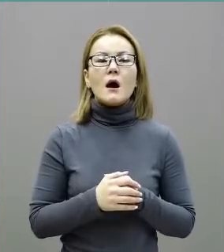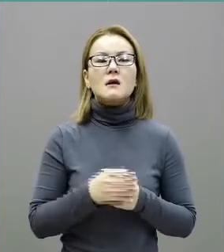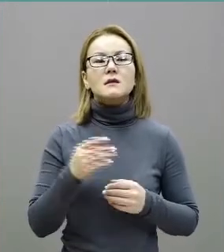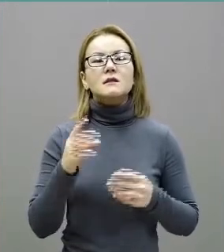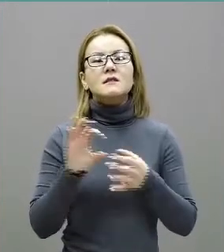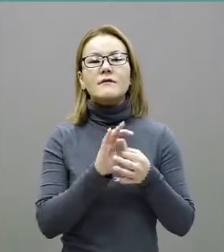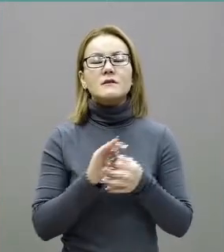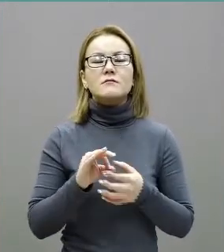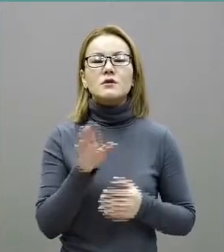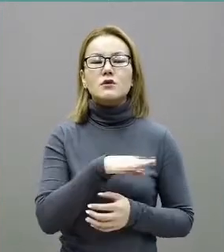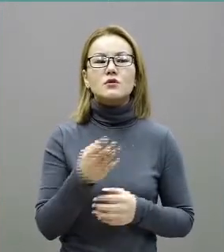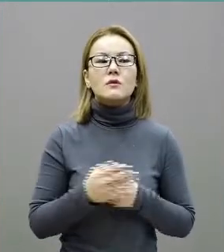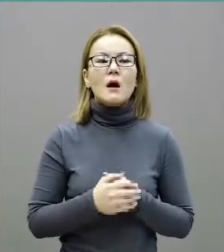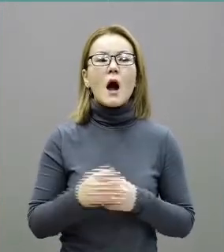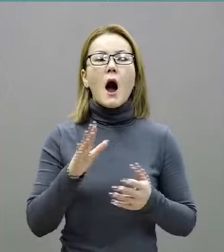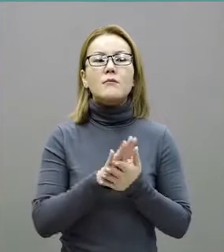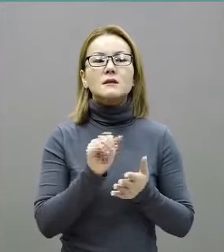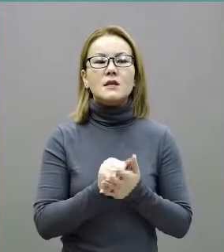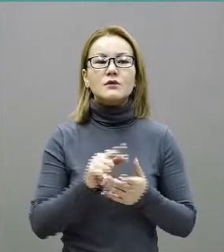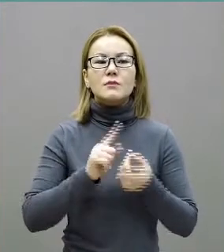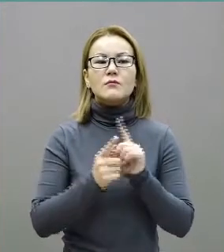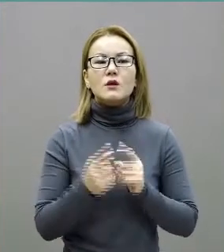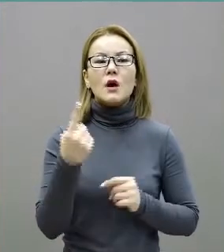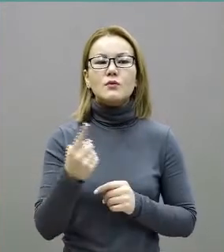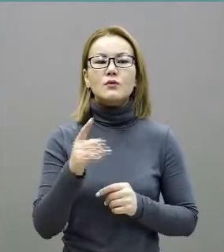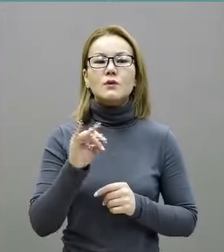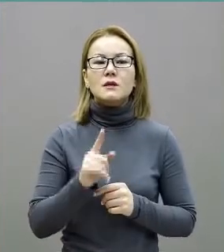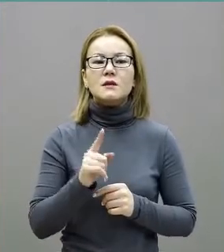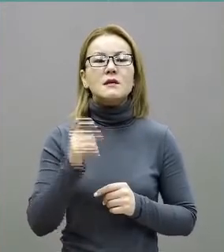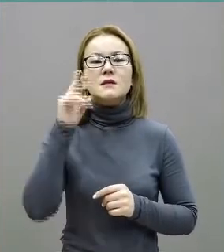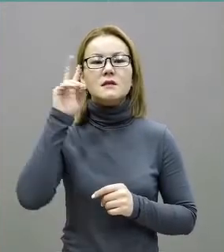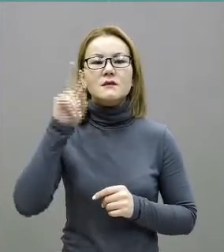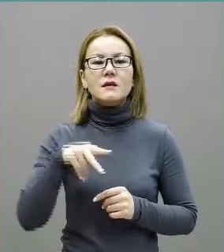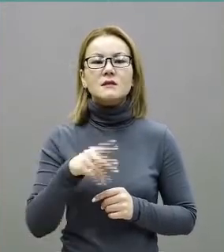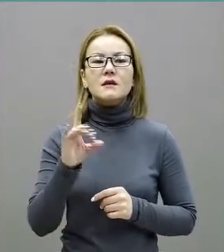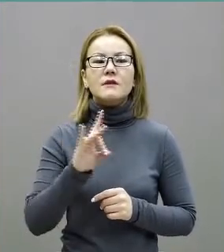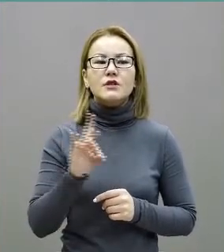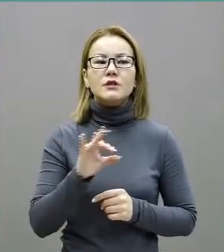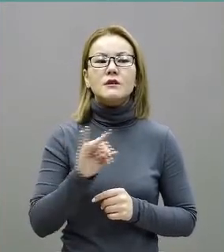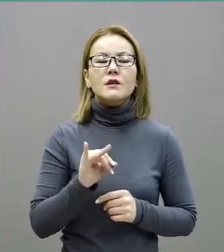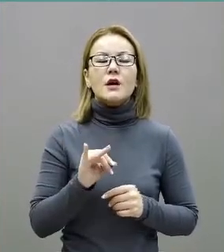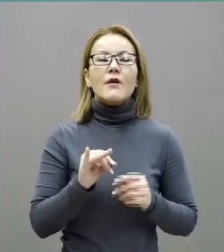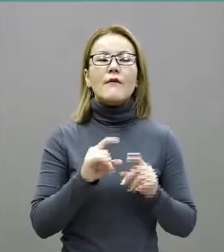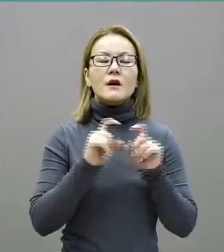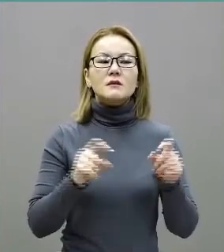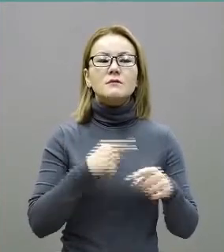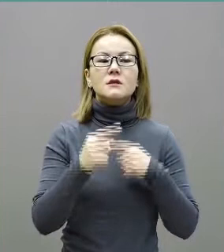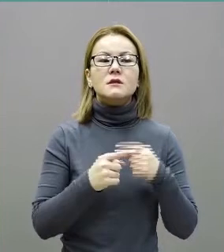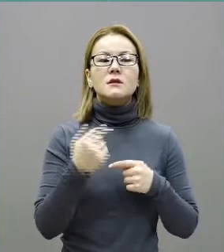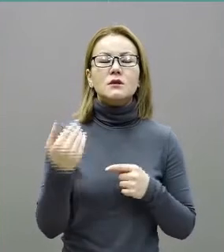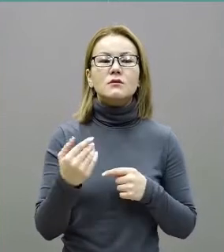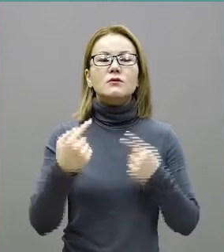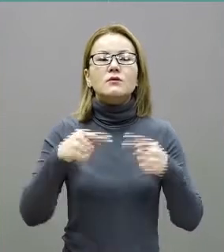обозначить переменную одну из неизвестных величин и выразить ее через другие неизвестные величины составить